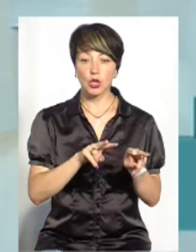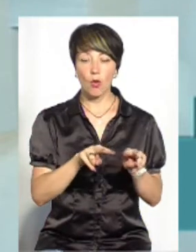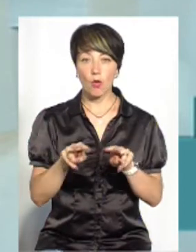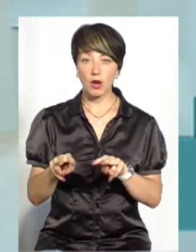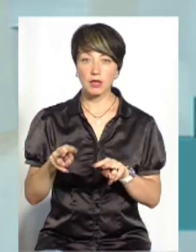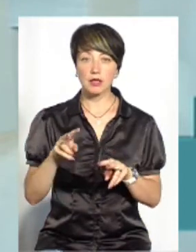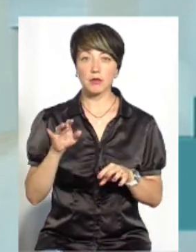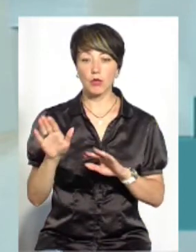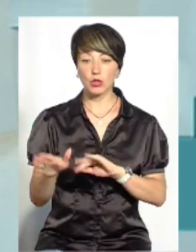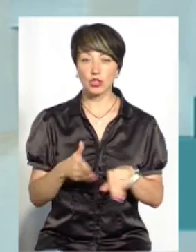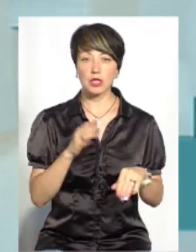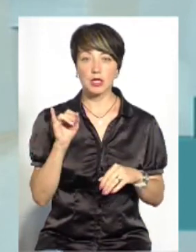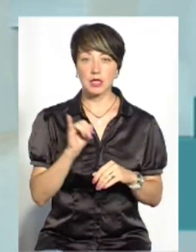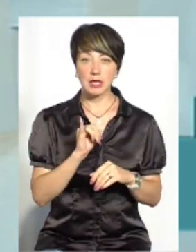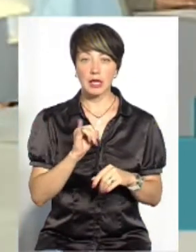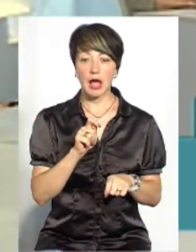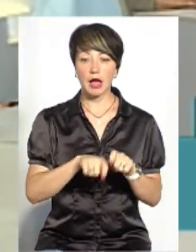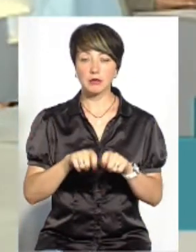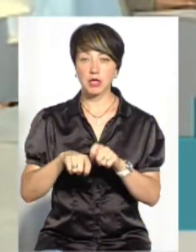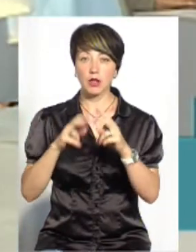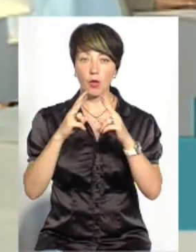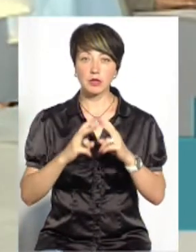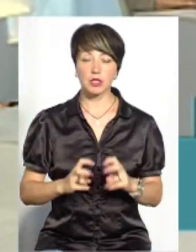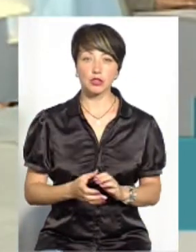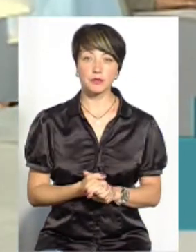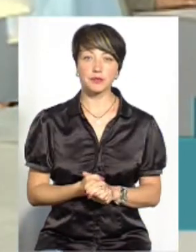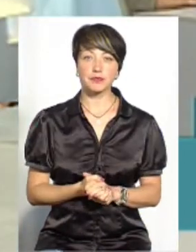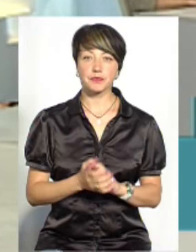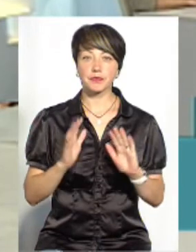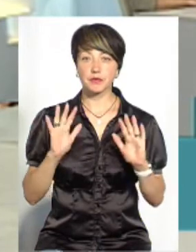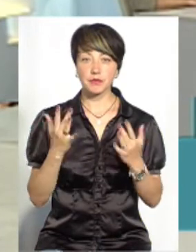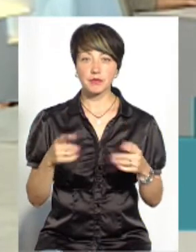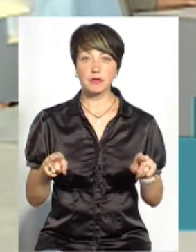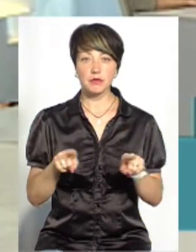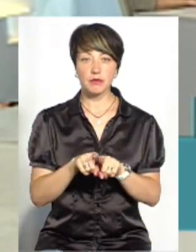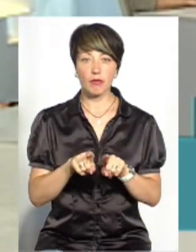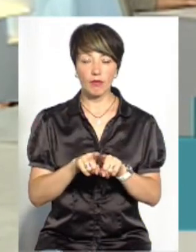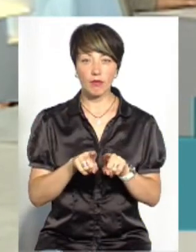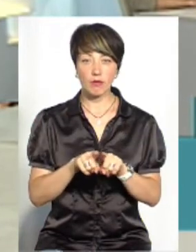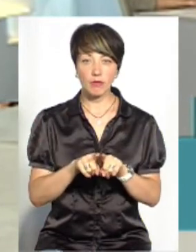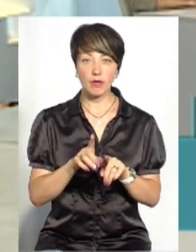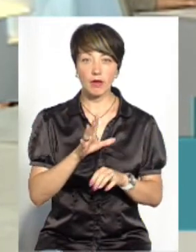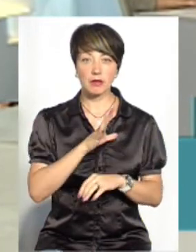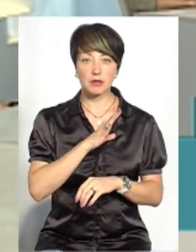огляди атракціони прийшли, і експертні обстеження. Ну, тому стався такий випадок